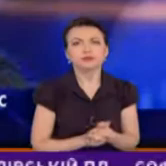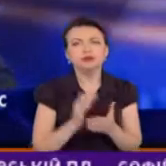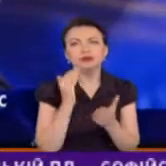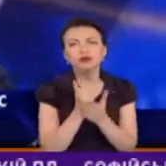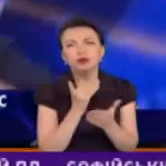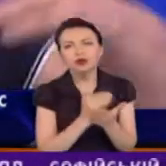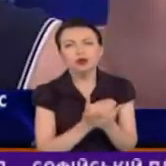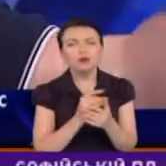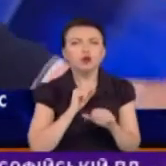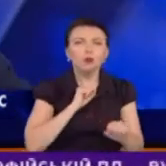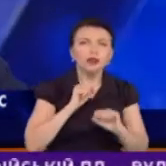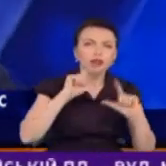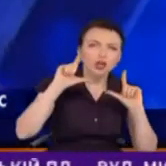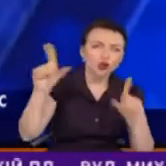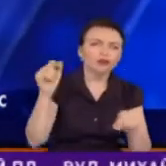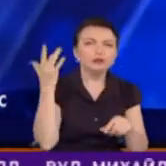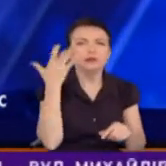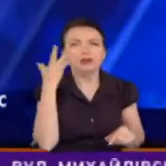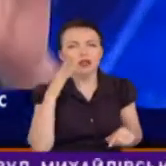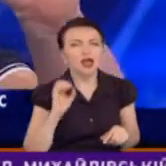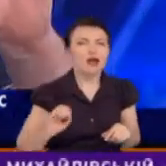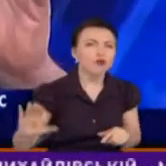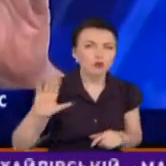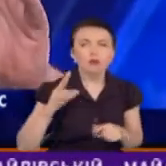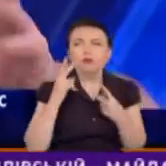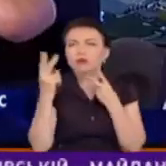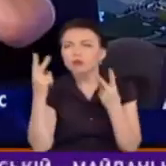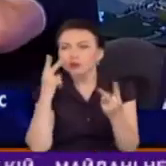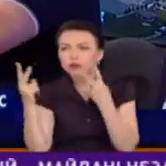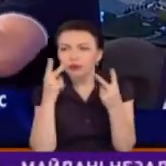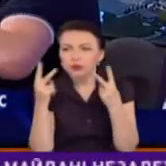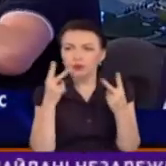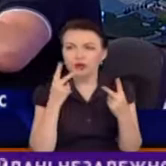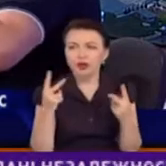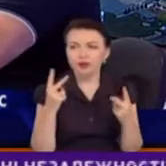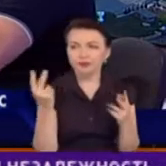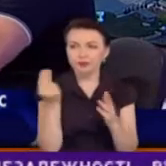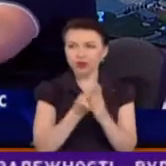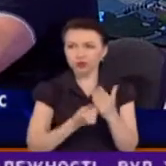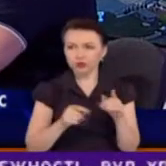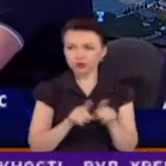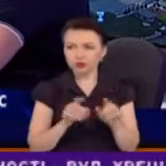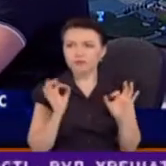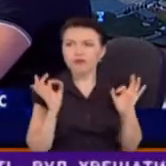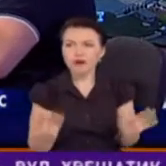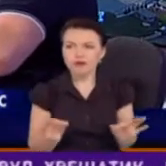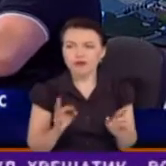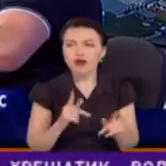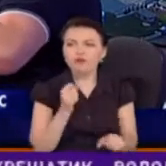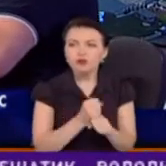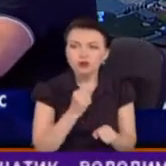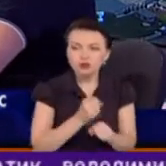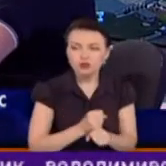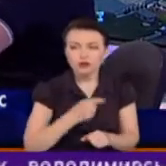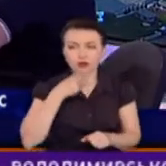да, відрядження, Штати, там, Європу. Вони побачили малюночки такі правильні, як воно там працює, і